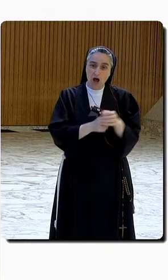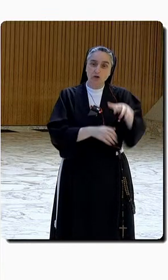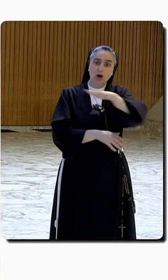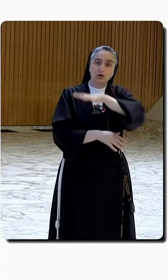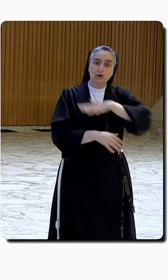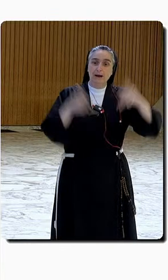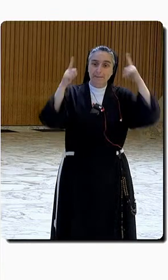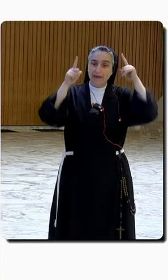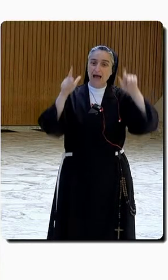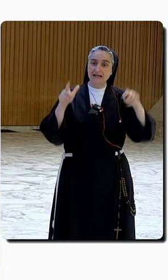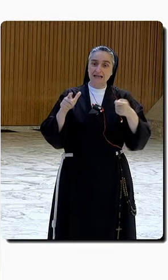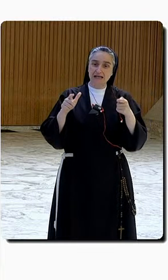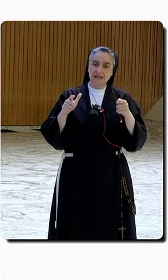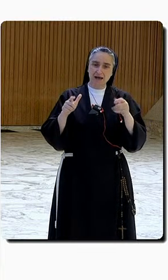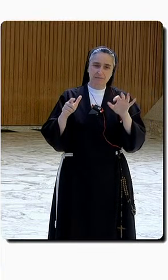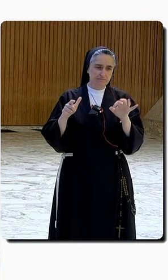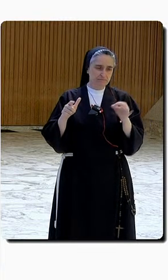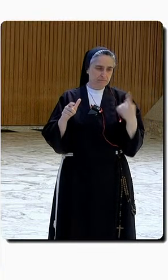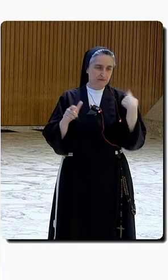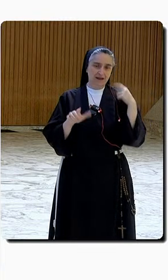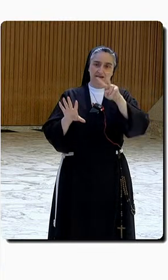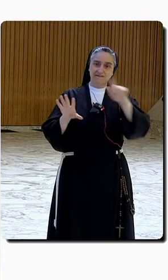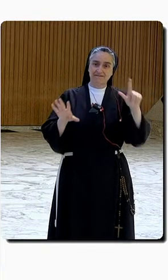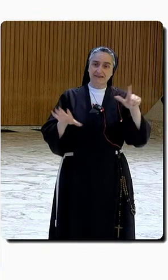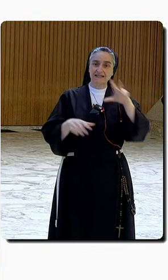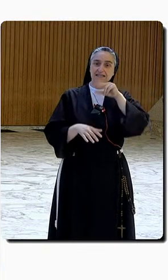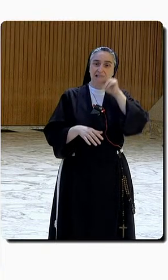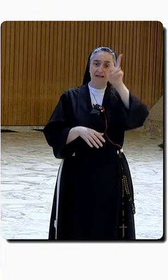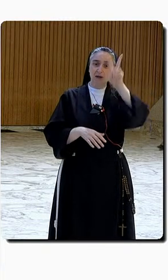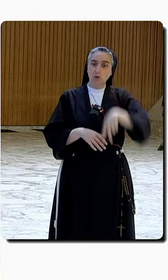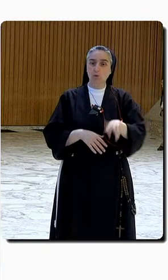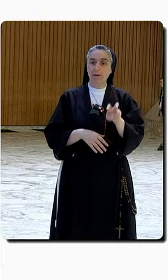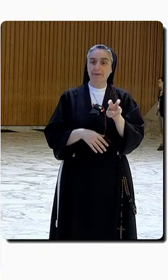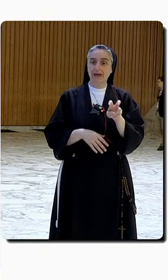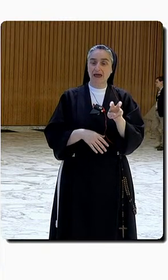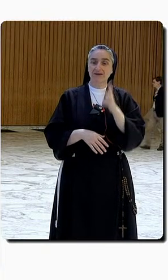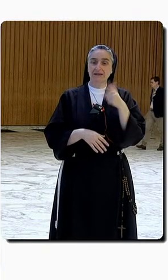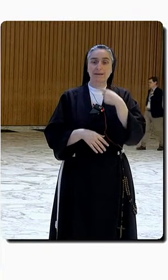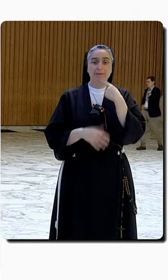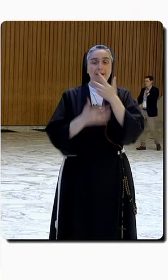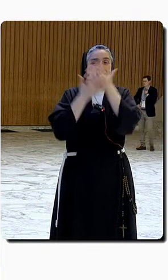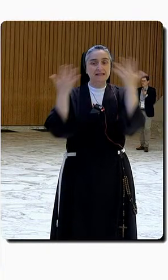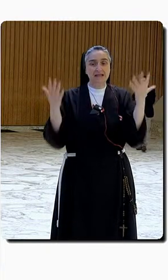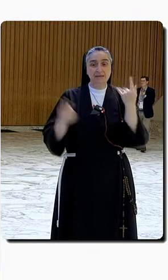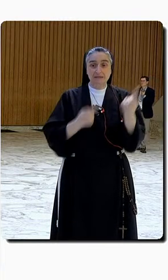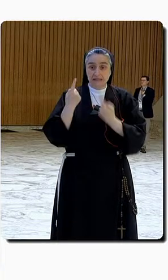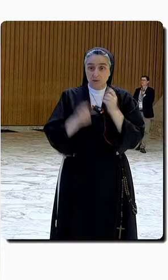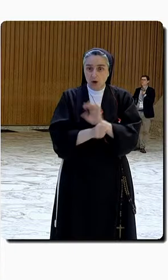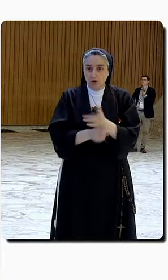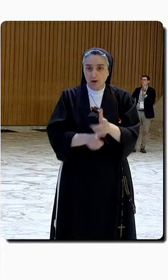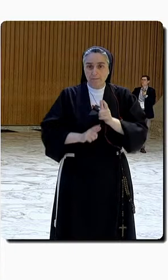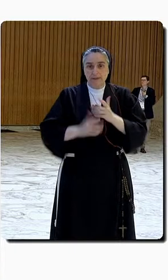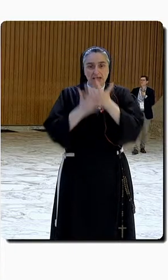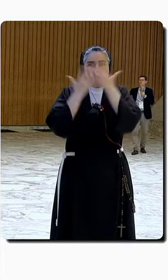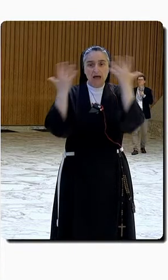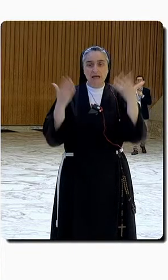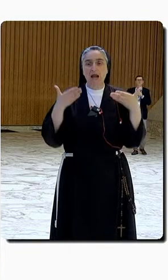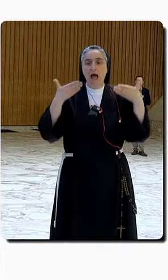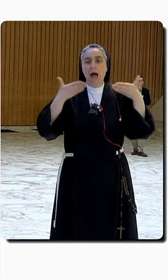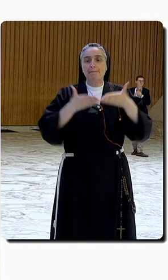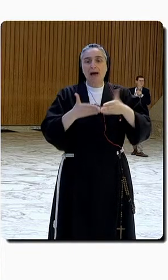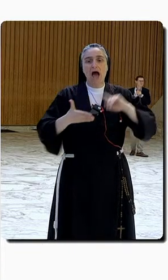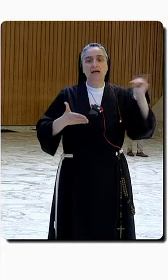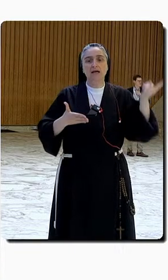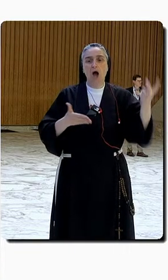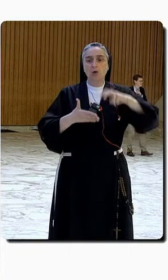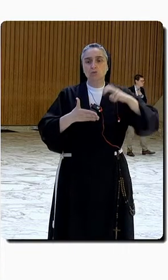Piazza San Pietro il 27 marzo del 2020, ci siamo resi conto di trovarci nella stessa